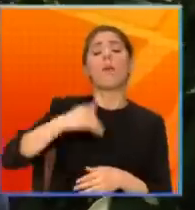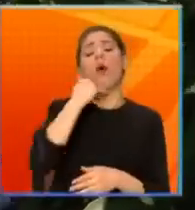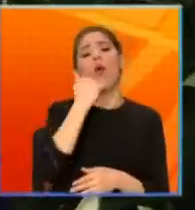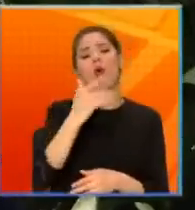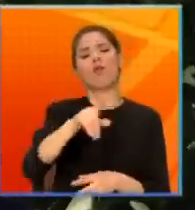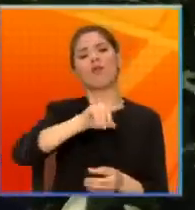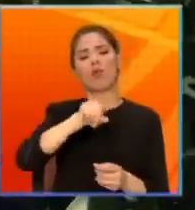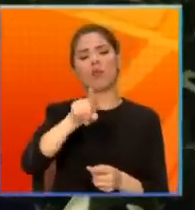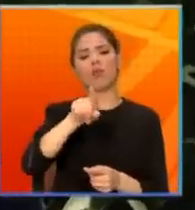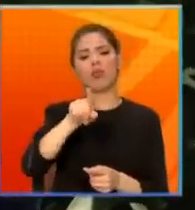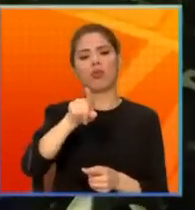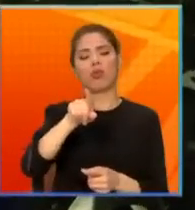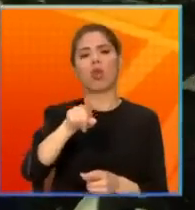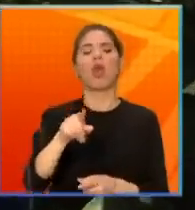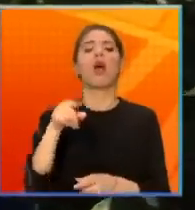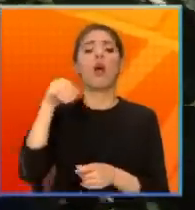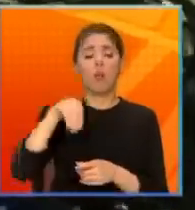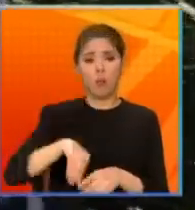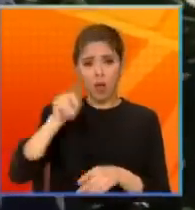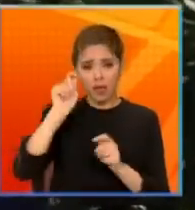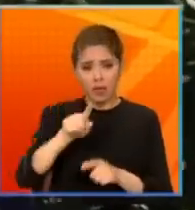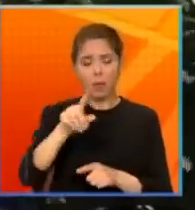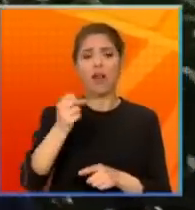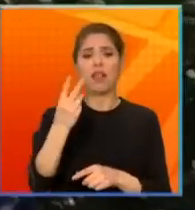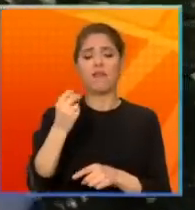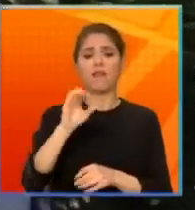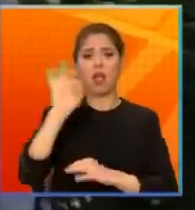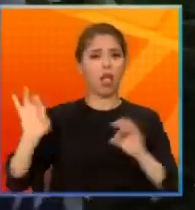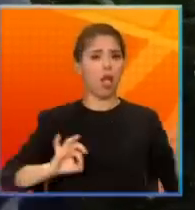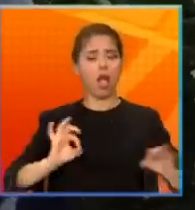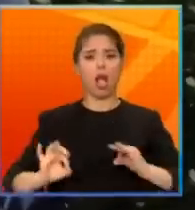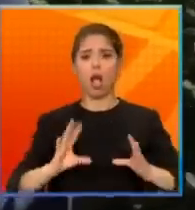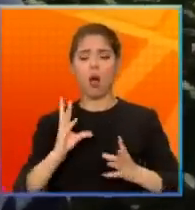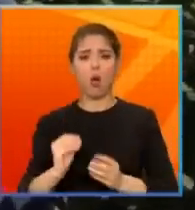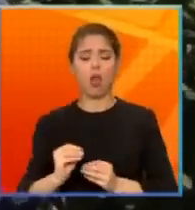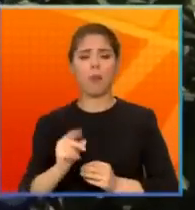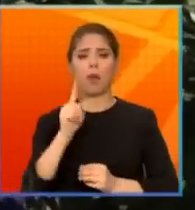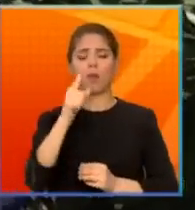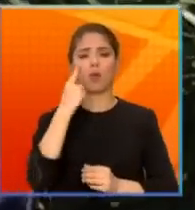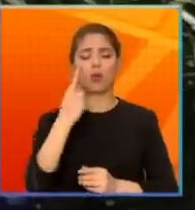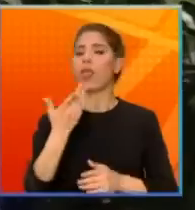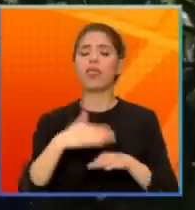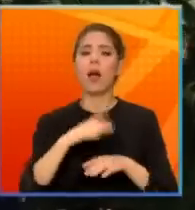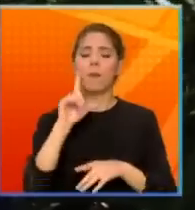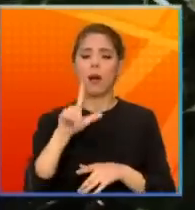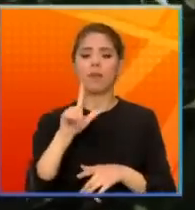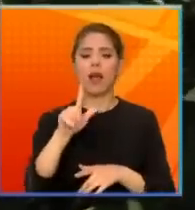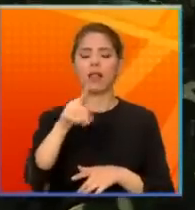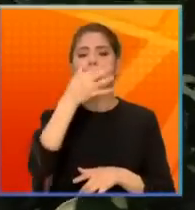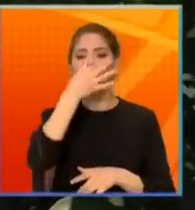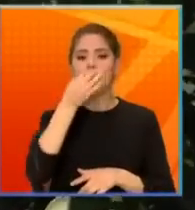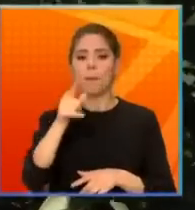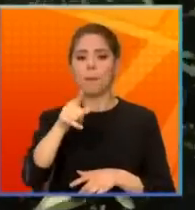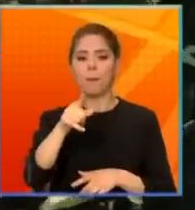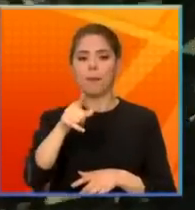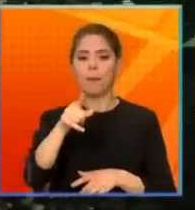Sokup çıkarışımda burada mikroorganizmaları, virüsleri alıp her dokunduğum yere bulaştırırım. O zaman ne yapıyorum? Gördüğün gibi